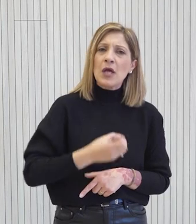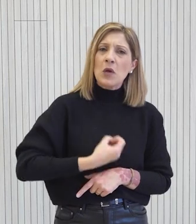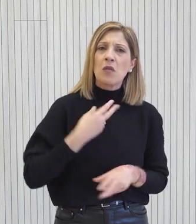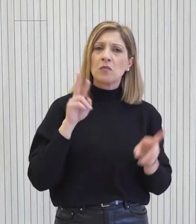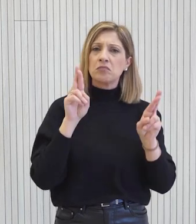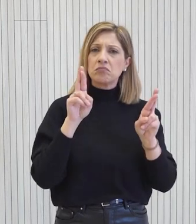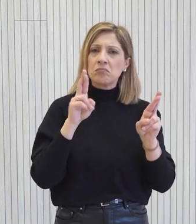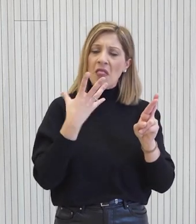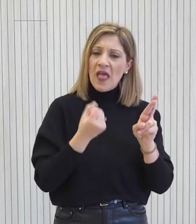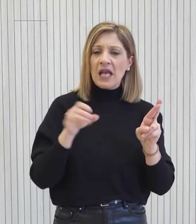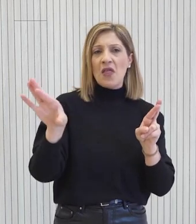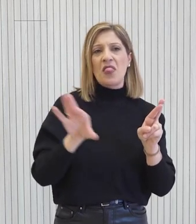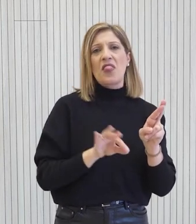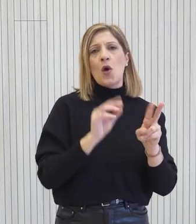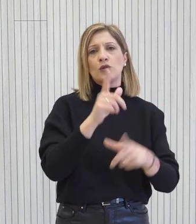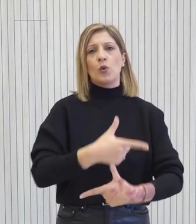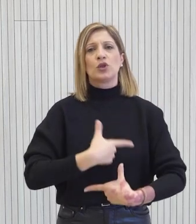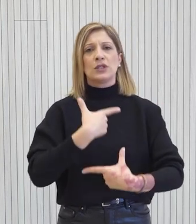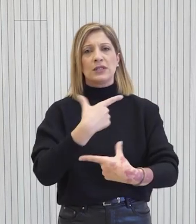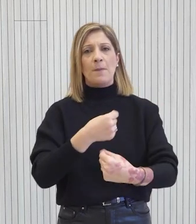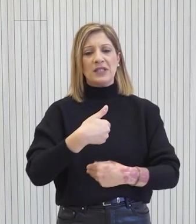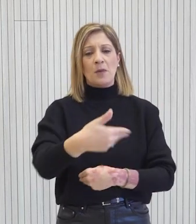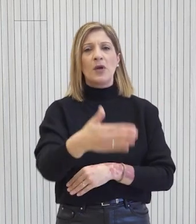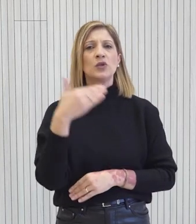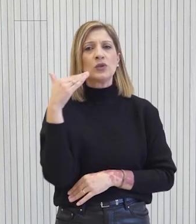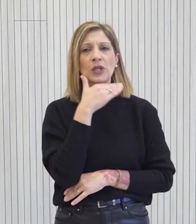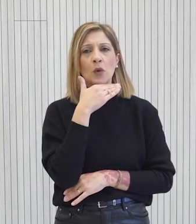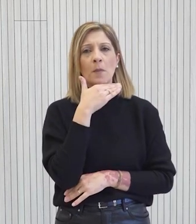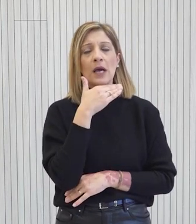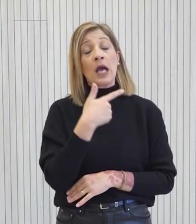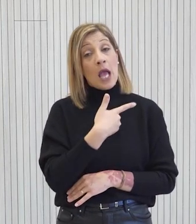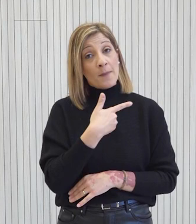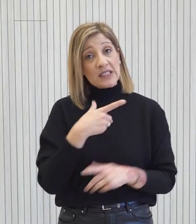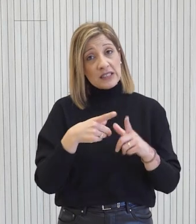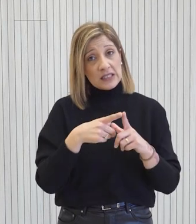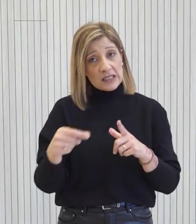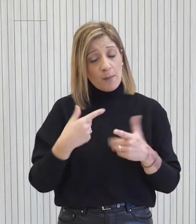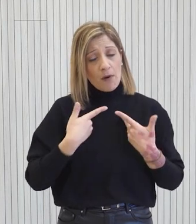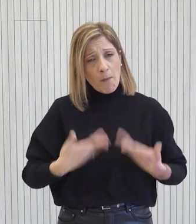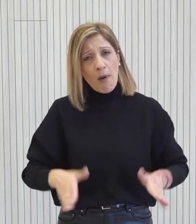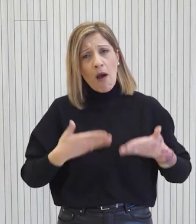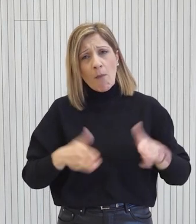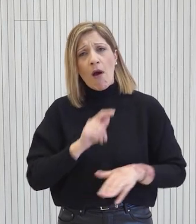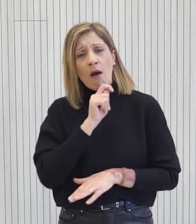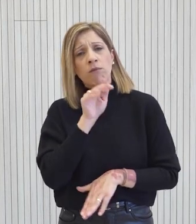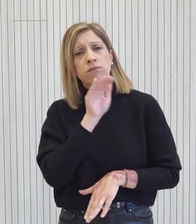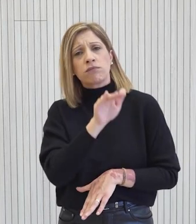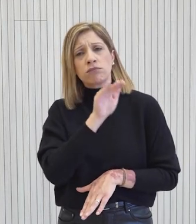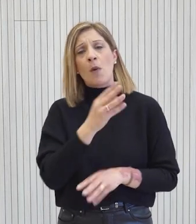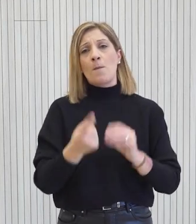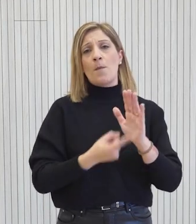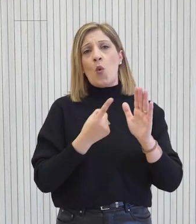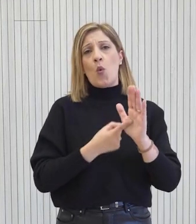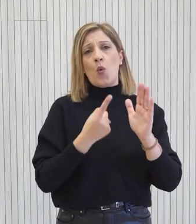υπάρξει ο διορισμός του απεσταλμένου. Είναι γνωστό ότι η δική μας πλευρά το έχει θέσει από την αρχή, από τις